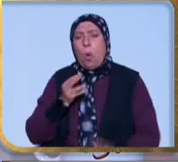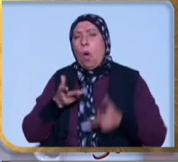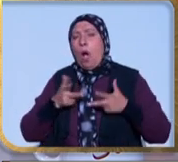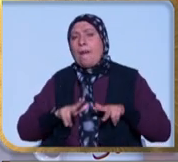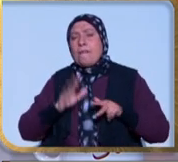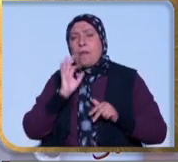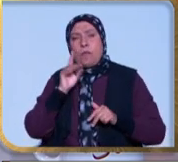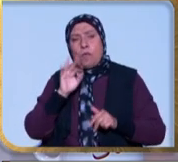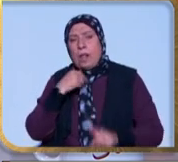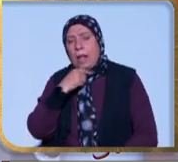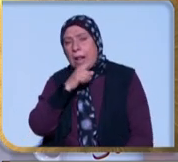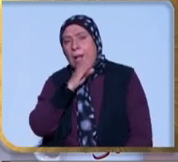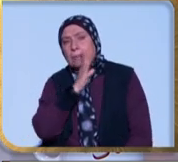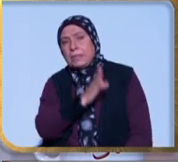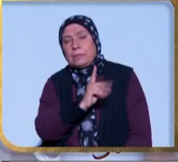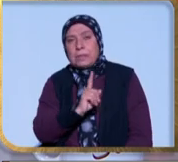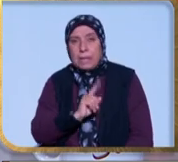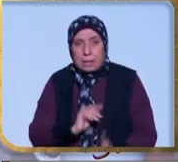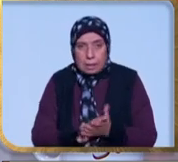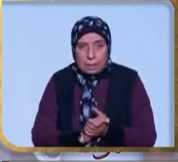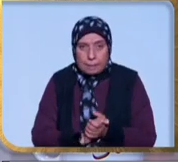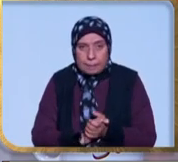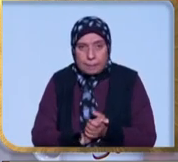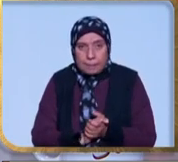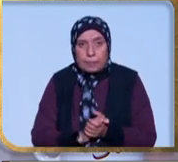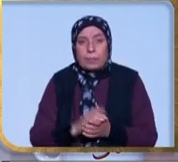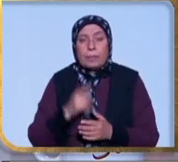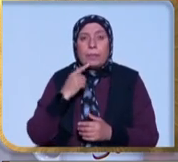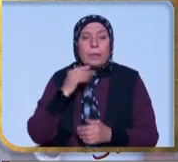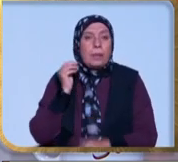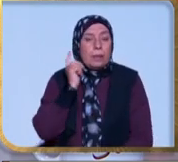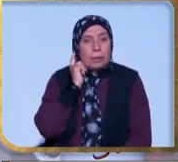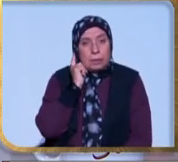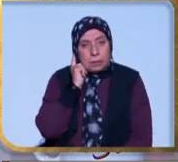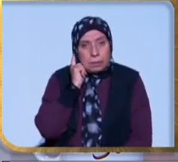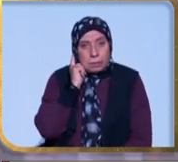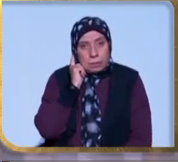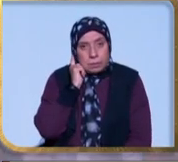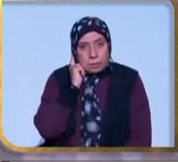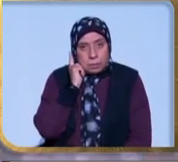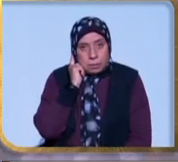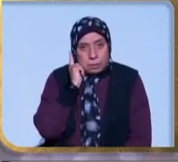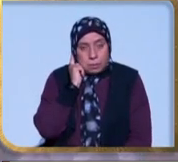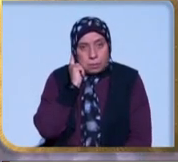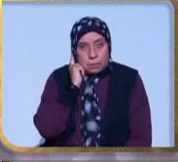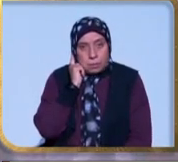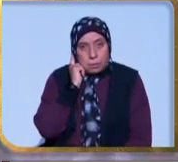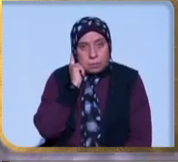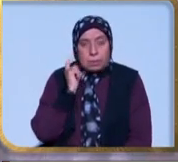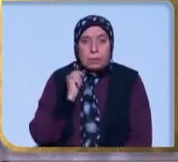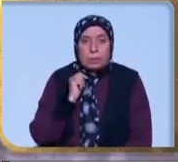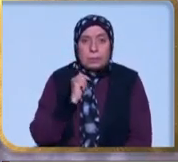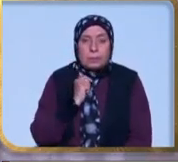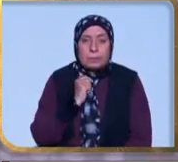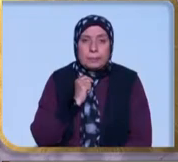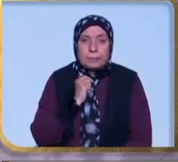بمؤمنين. فحل بهم عقاب آخر من الله سبحانه وتعالى بسبب